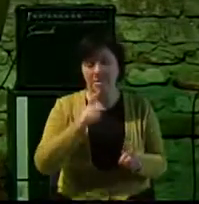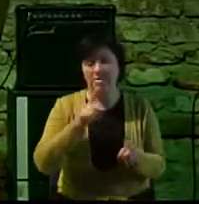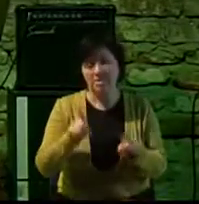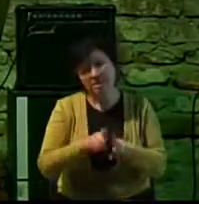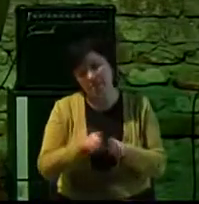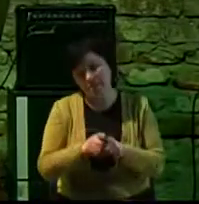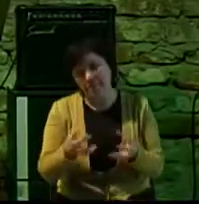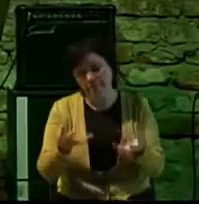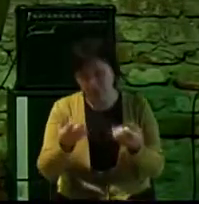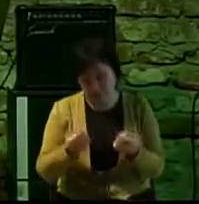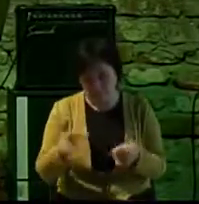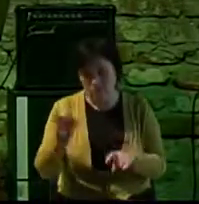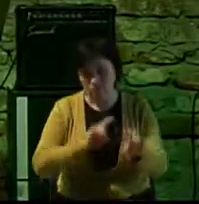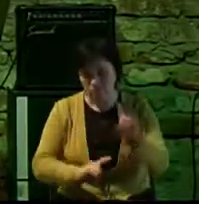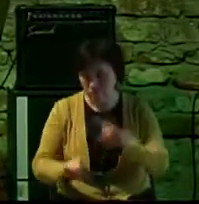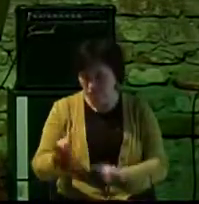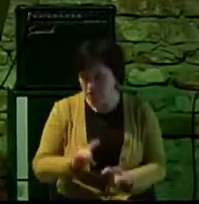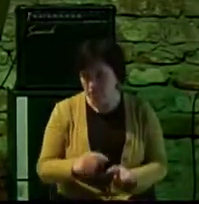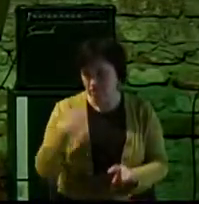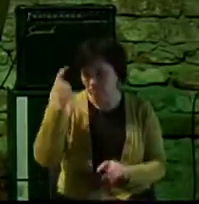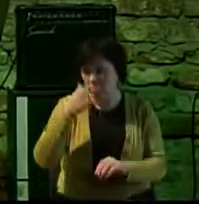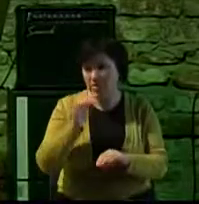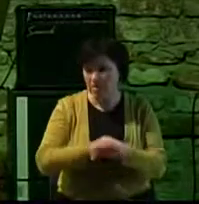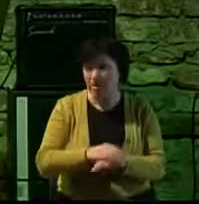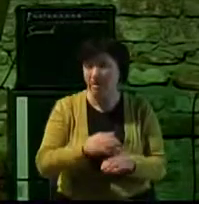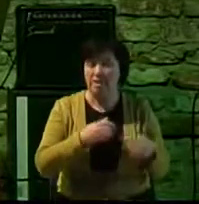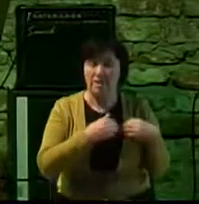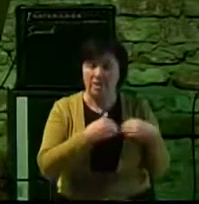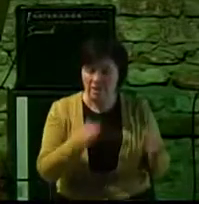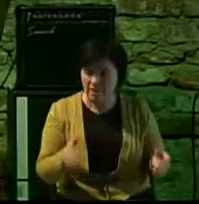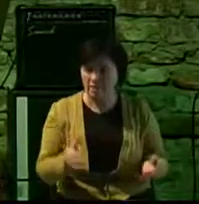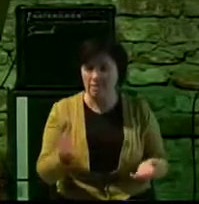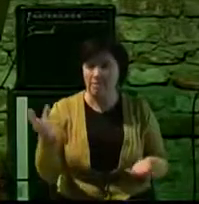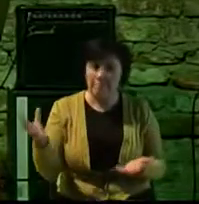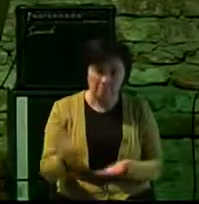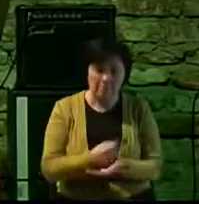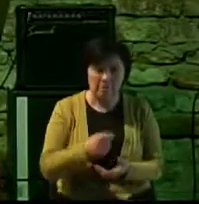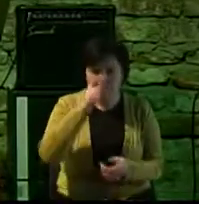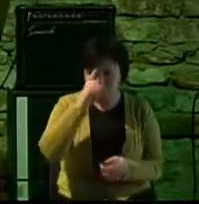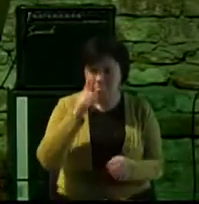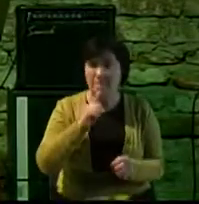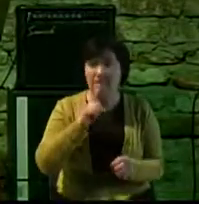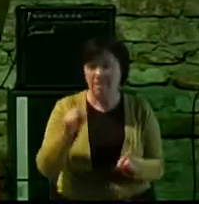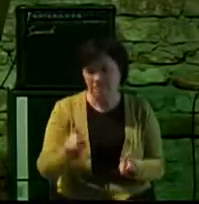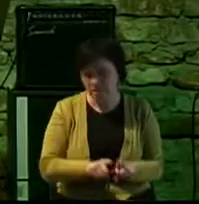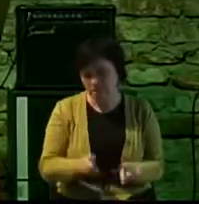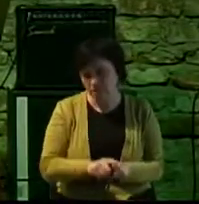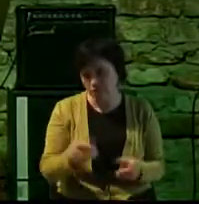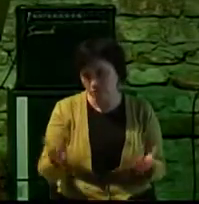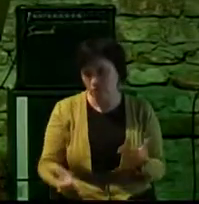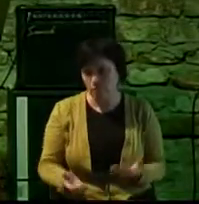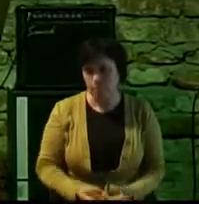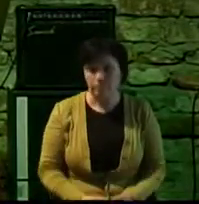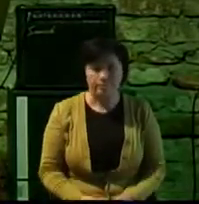принимает увещевание, принимает это обличение и кается, то приобрели они брата или сестру.